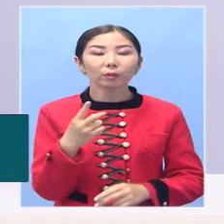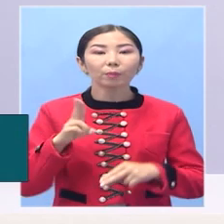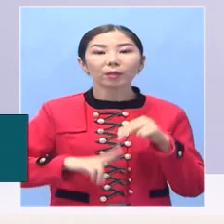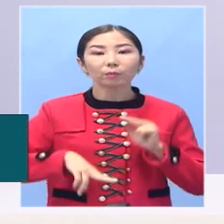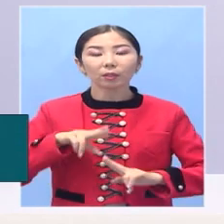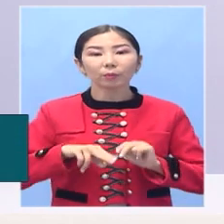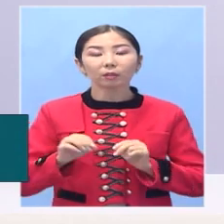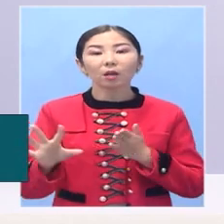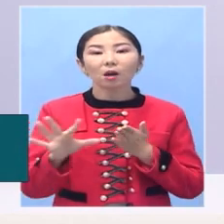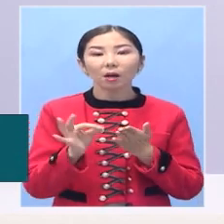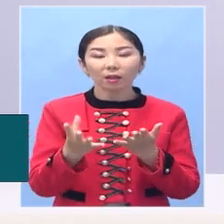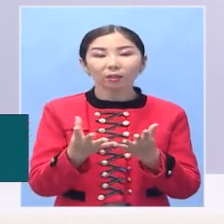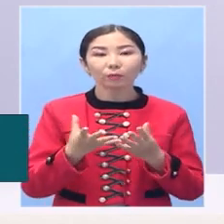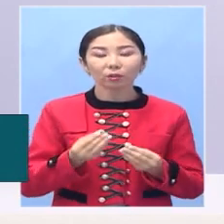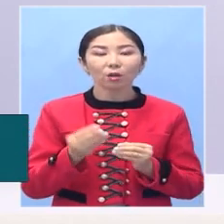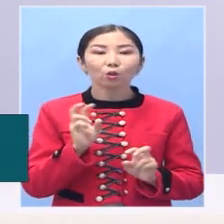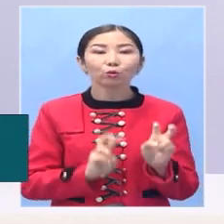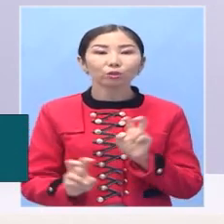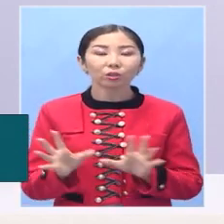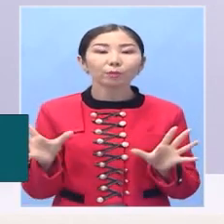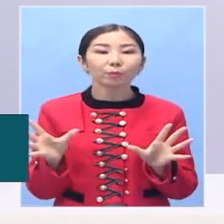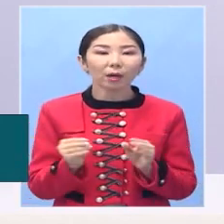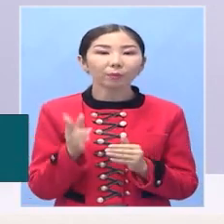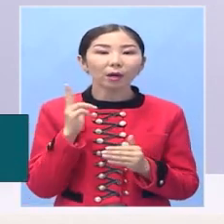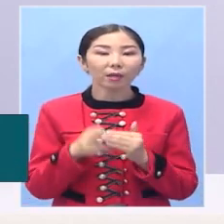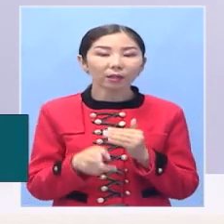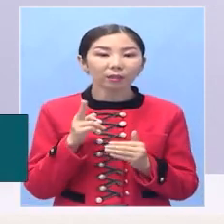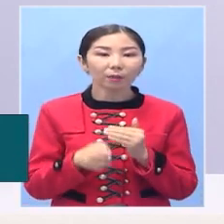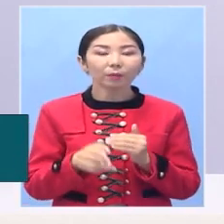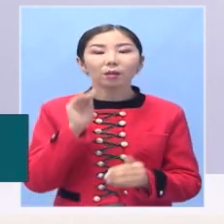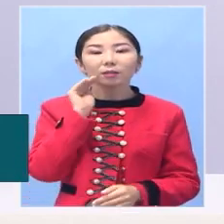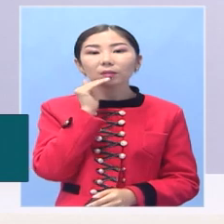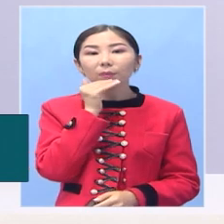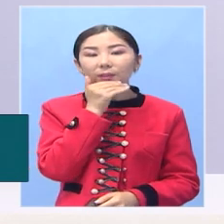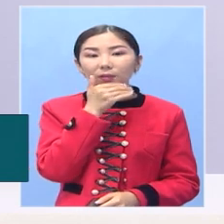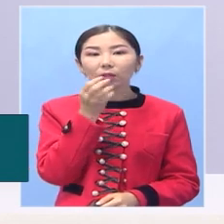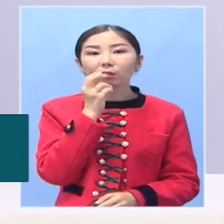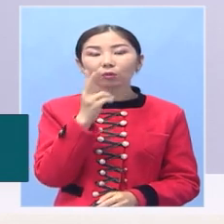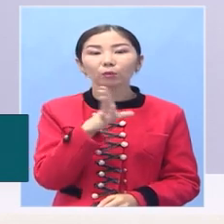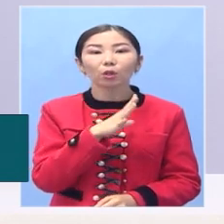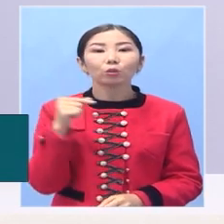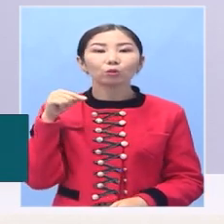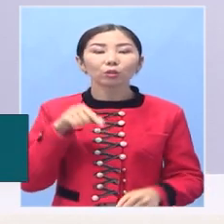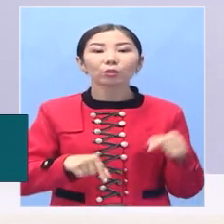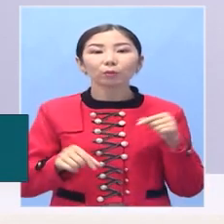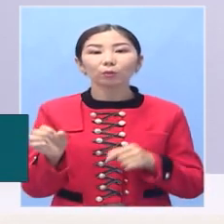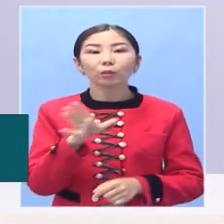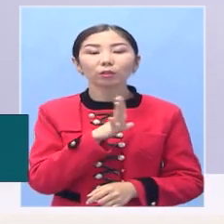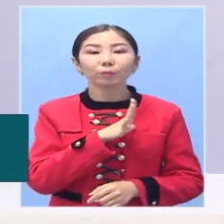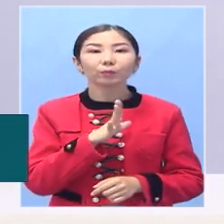алып, содан лабораториядан өткізіп, асфальттың жаңағы сапасын береді. Содан кейін түскеннен кейін оларда